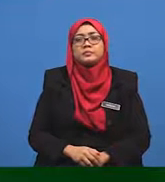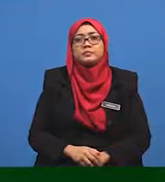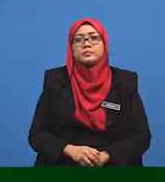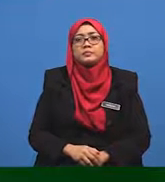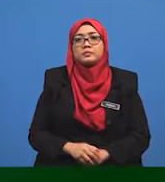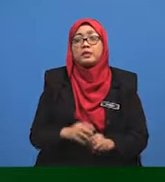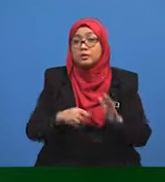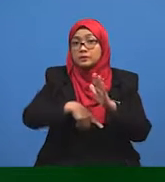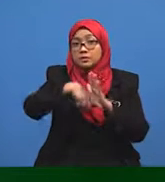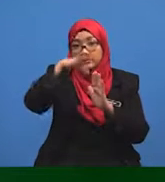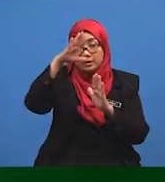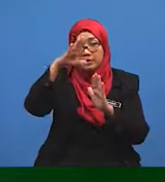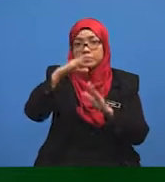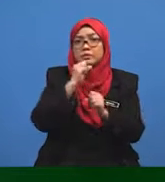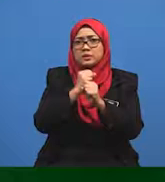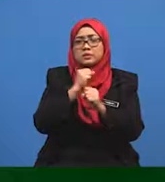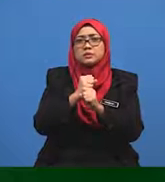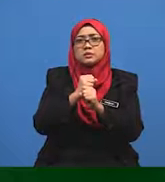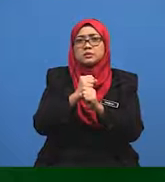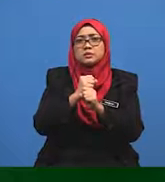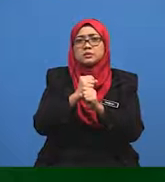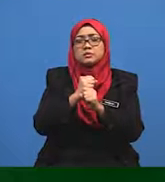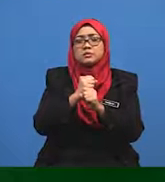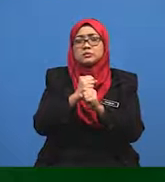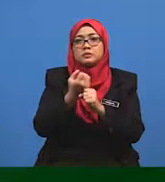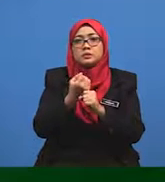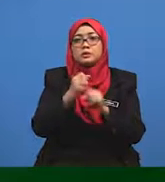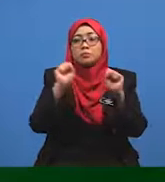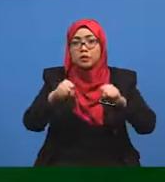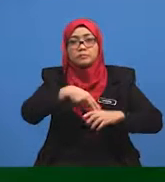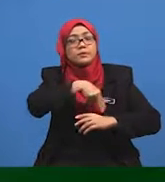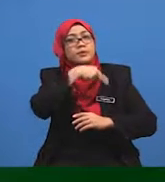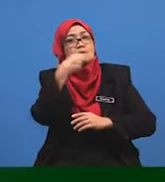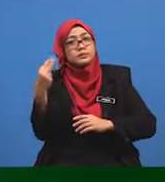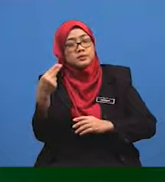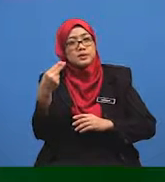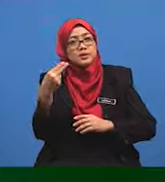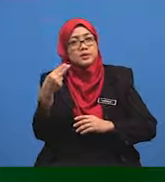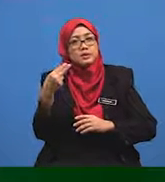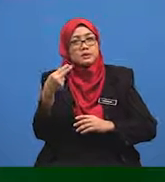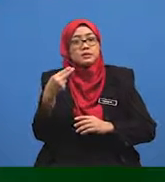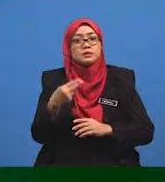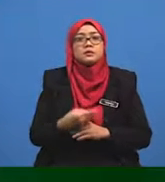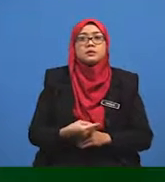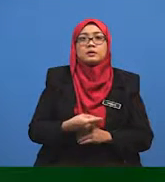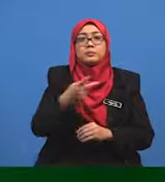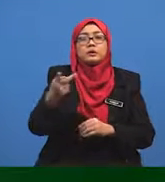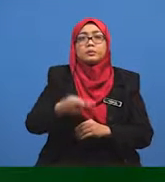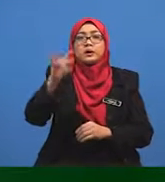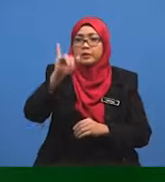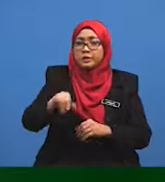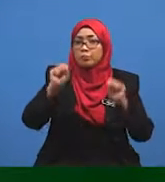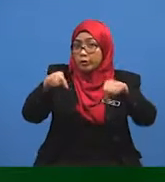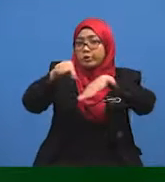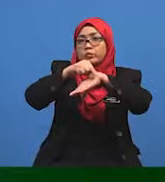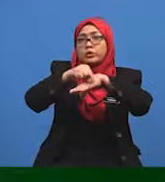ialah menghasilkan keluaran berguna untuk keperluan negara. Dengan bekerja, kita mampu membantu negara